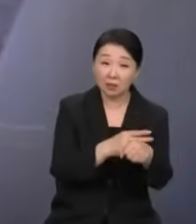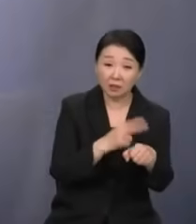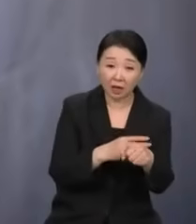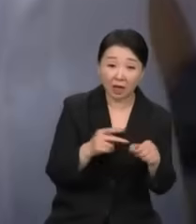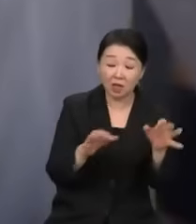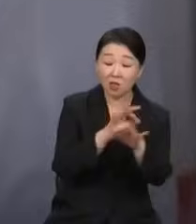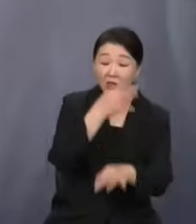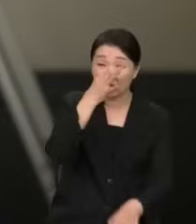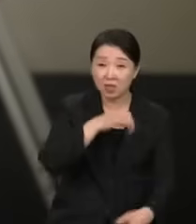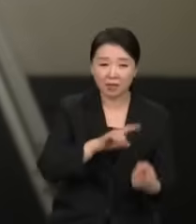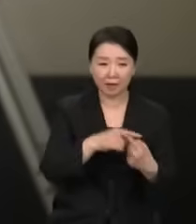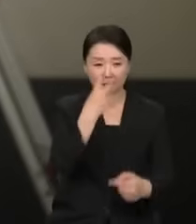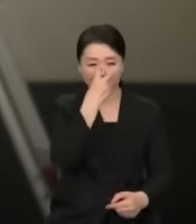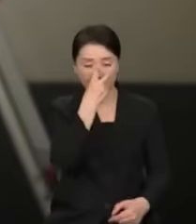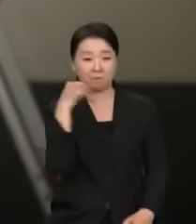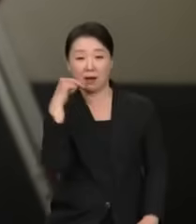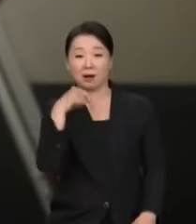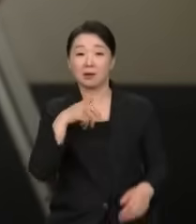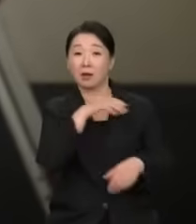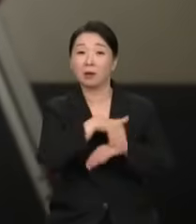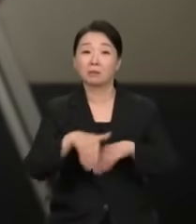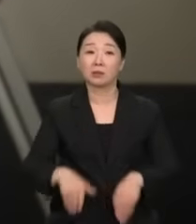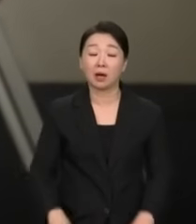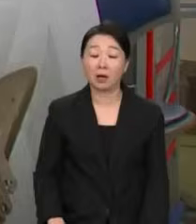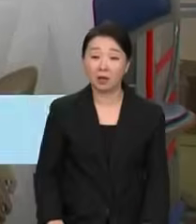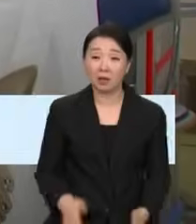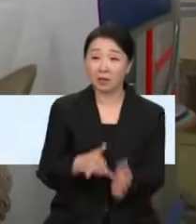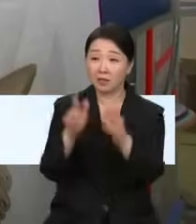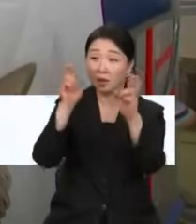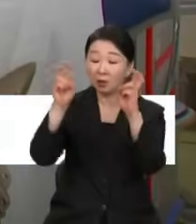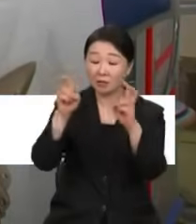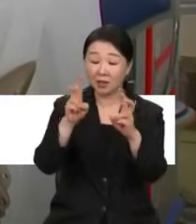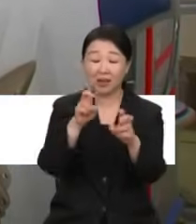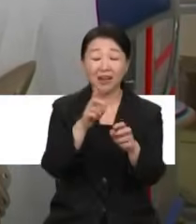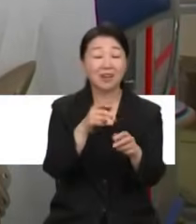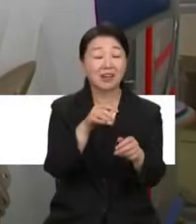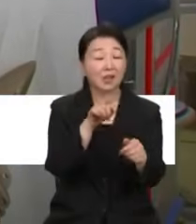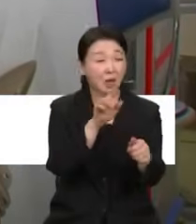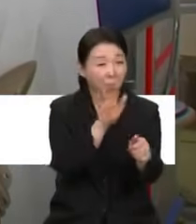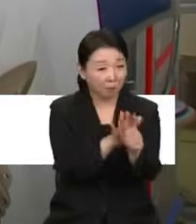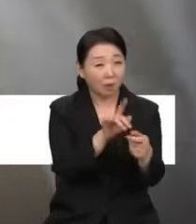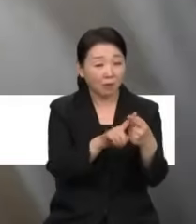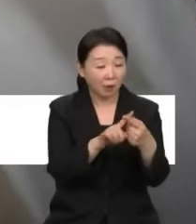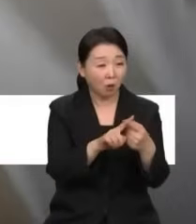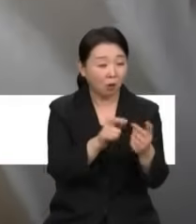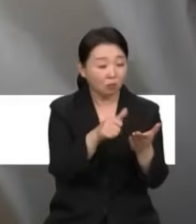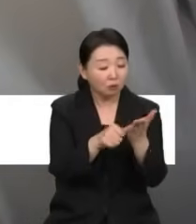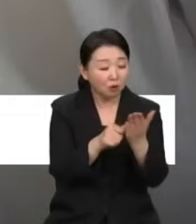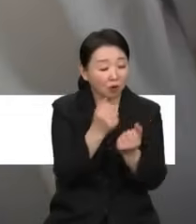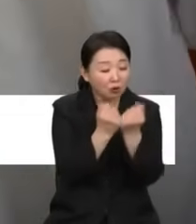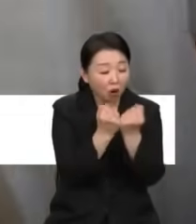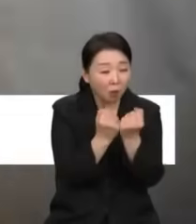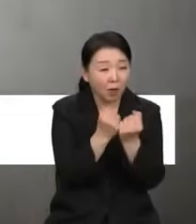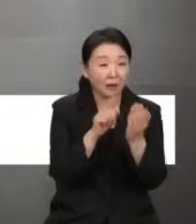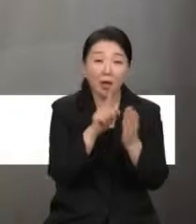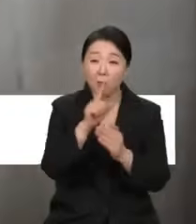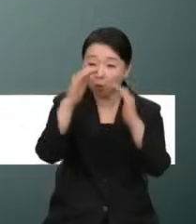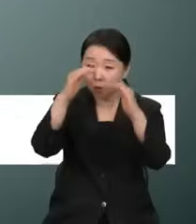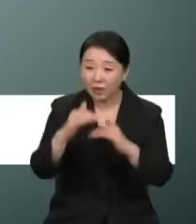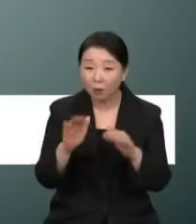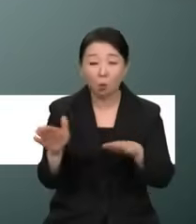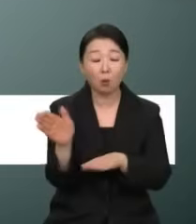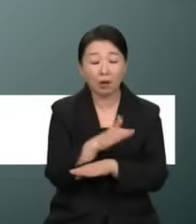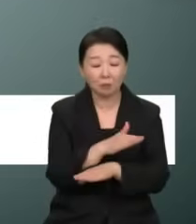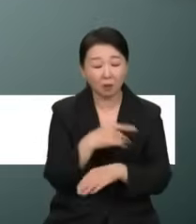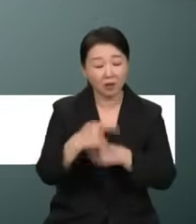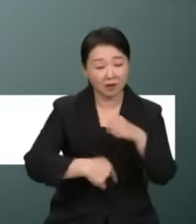대한 감독도 강화합니다. 제약회사가 합법적으로 지원한 견본품이나 제품 설명회 등의 내역이 담긴 보고서를 올해부터